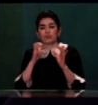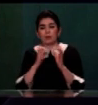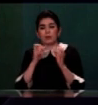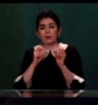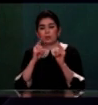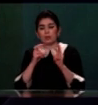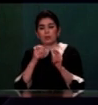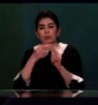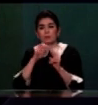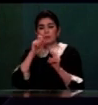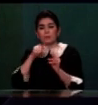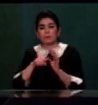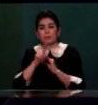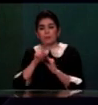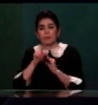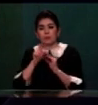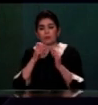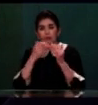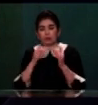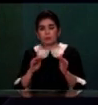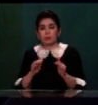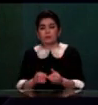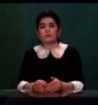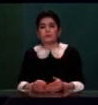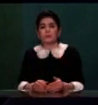сохранить как bo'limidan kiriladi.